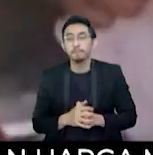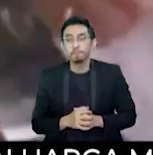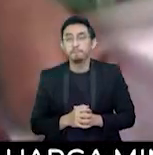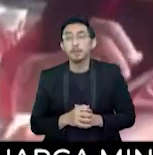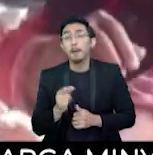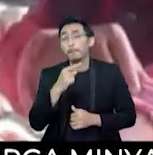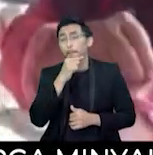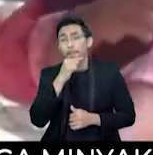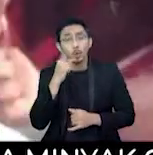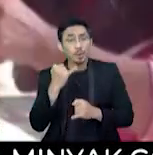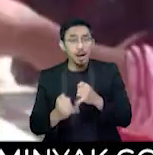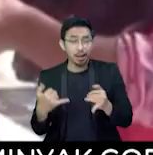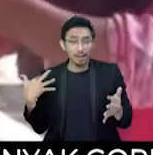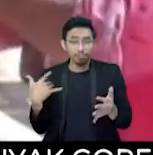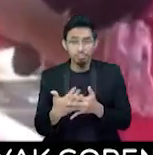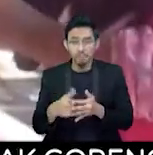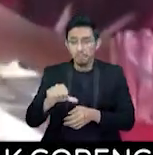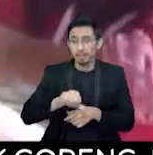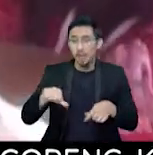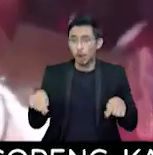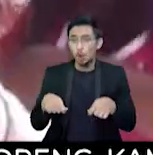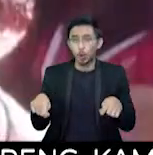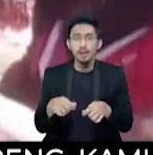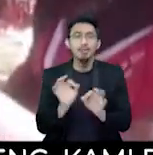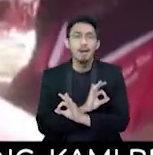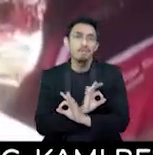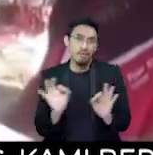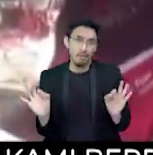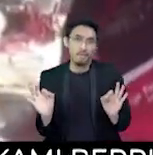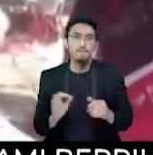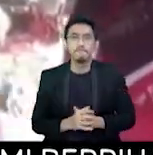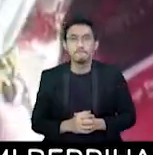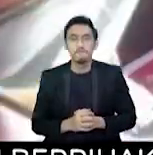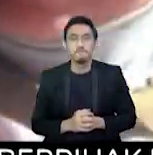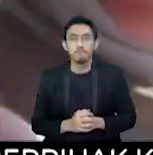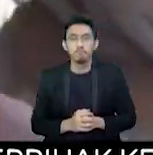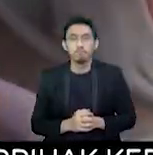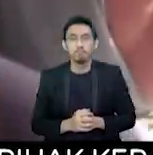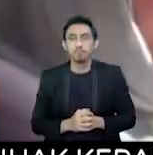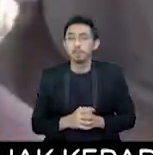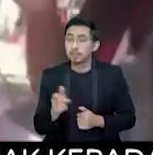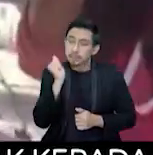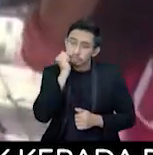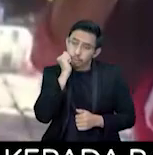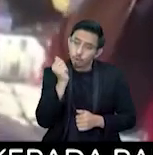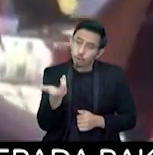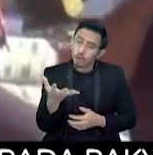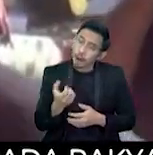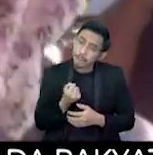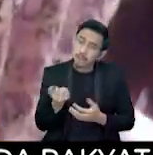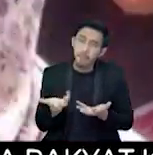terakhir dengan suaminya jika Aceh rute Bruce ini tepatnya cepatnya